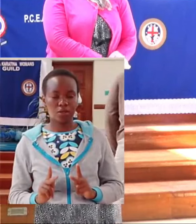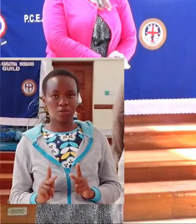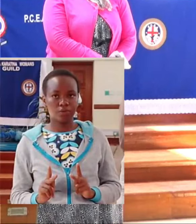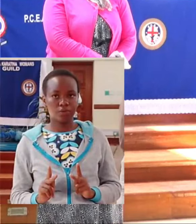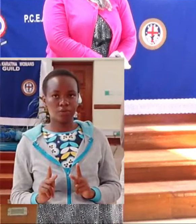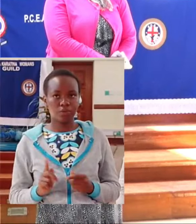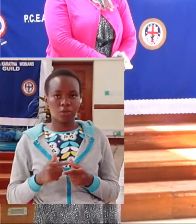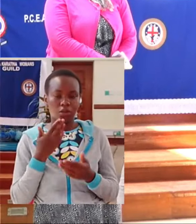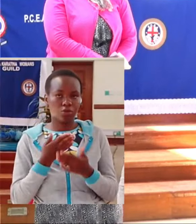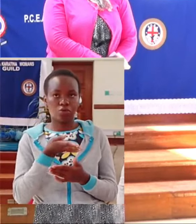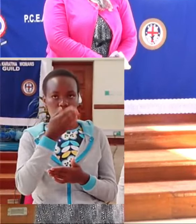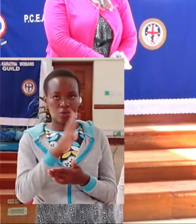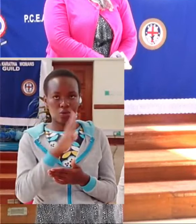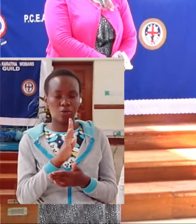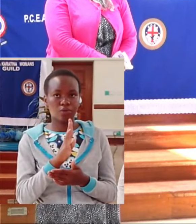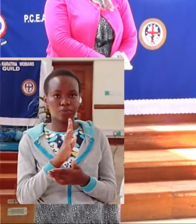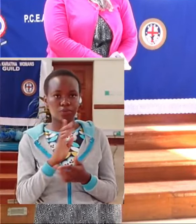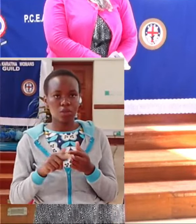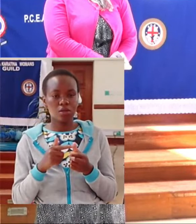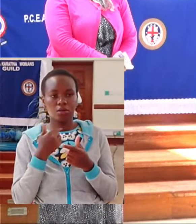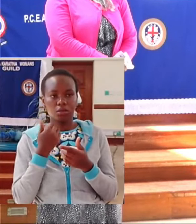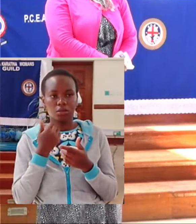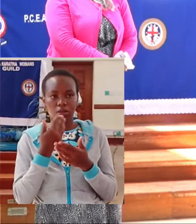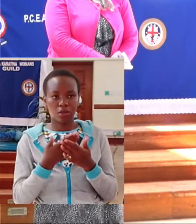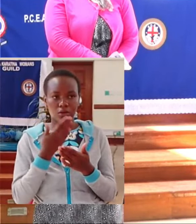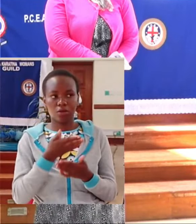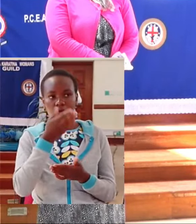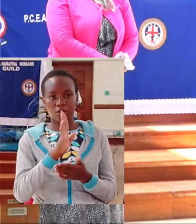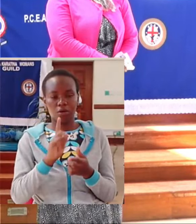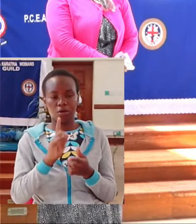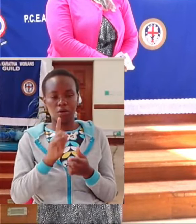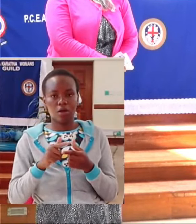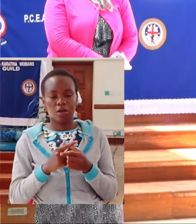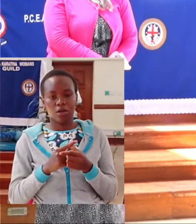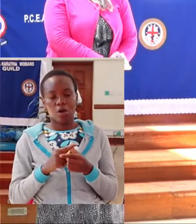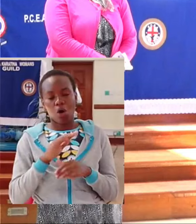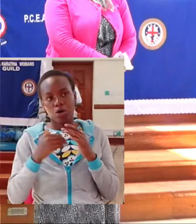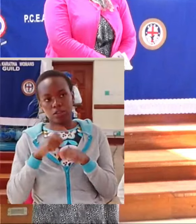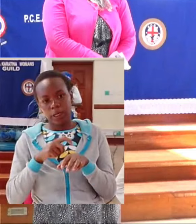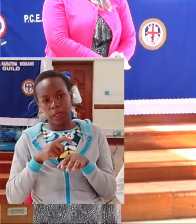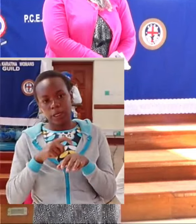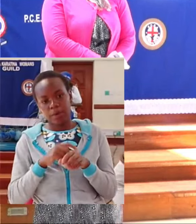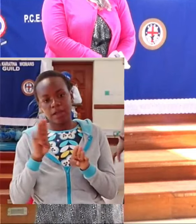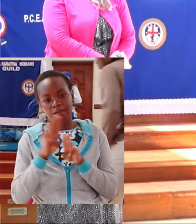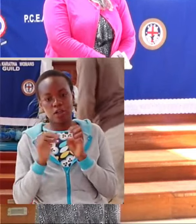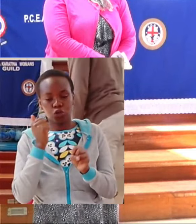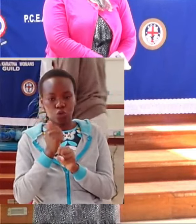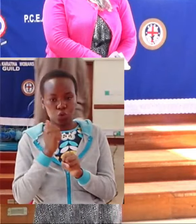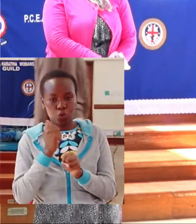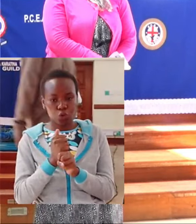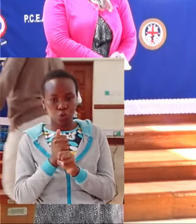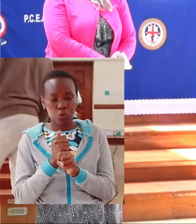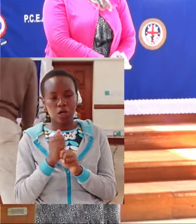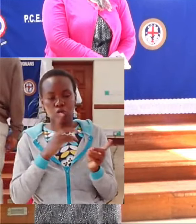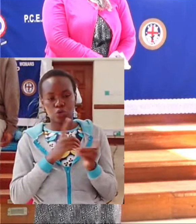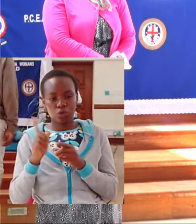washito Jehova Ngai wa kirikaniro twa ucokeria gatho ni uri okoretwo riu magariro ona ihundukira o Ngai ugatuhegea